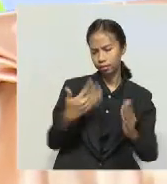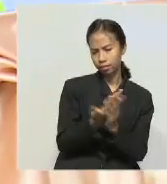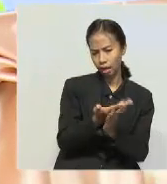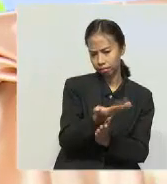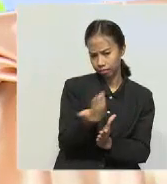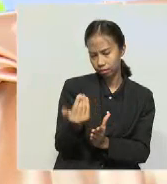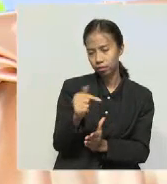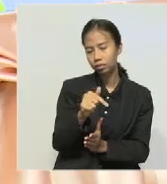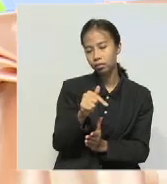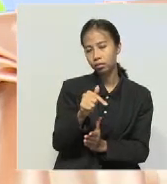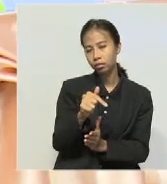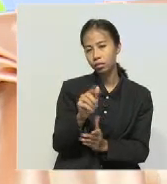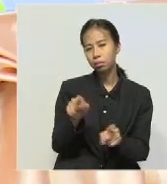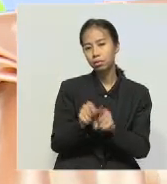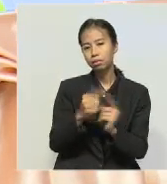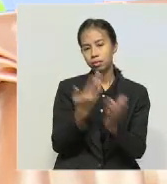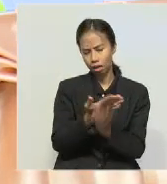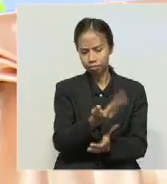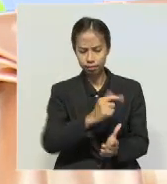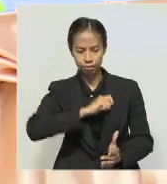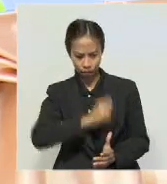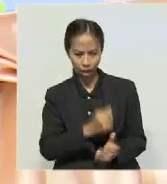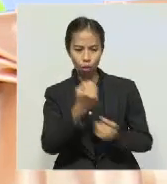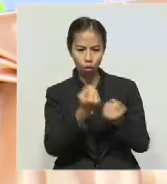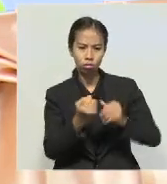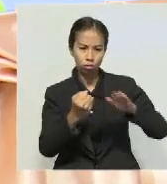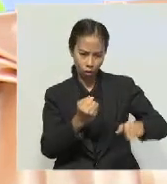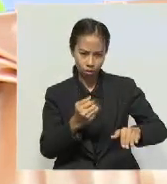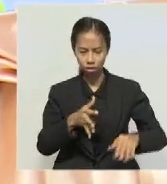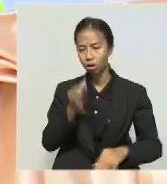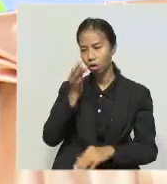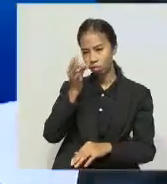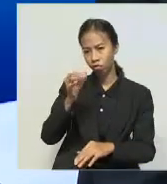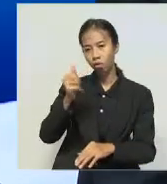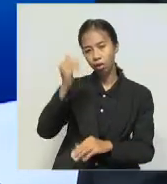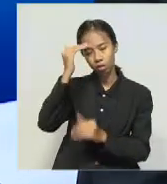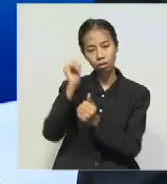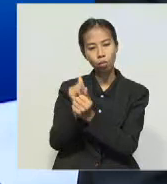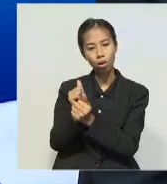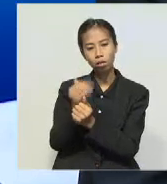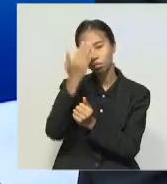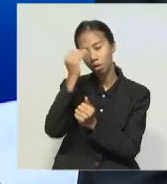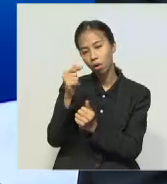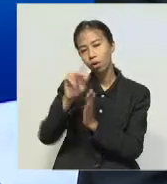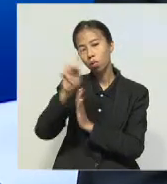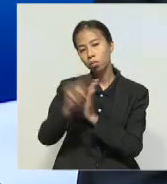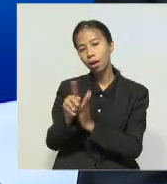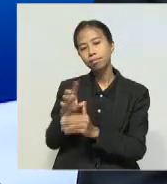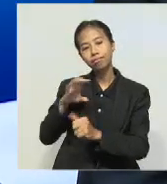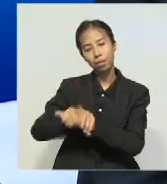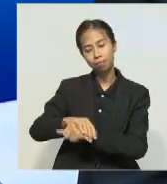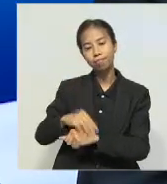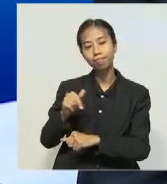ลุ่มบุคคลเนี่ยฉวยโอกาสในการเรียกเก็บค่าที่จอดนะครับสามารถแจ้งทางเจ้าหน้าที่ตำรวจได้ทันทีเพื่อที่จะดำเนินการตามกฎหมายนะ